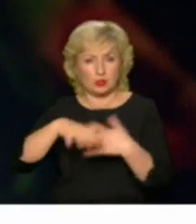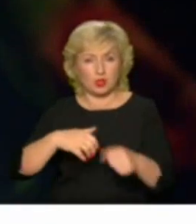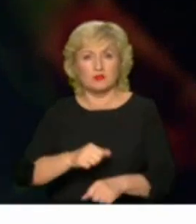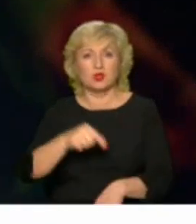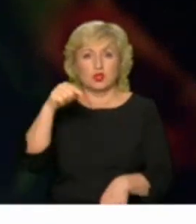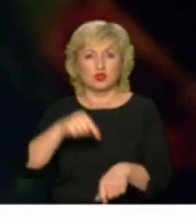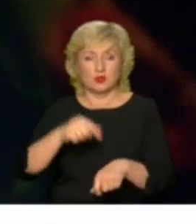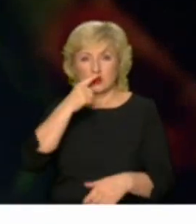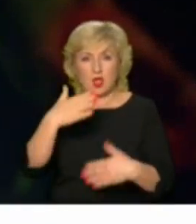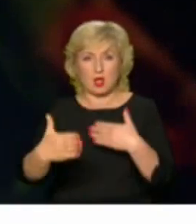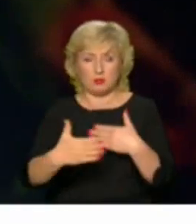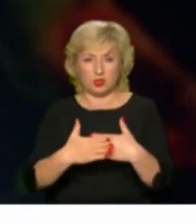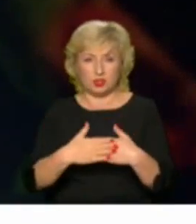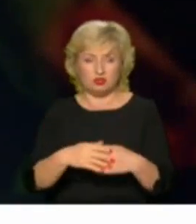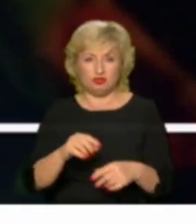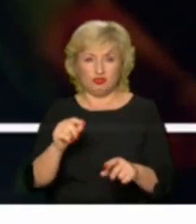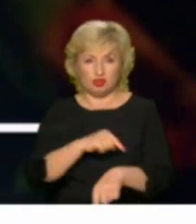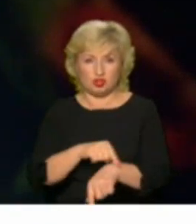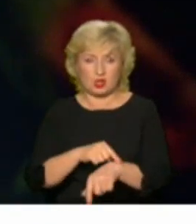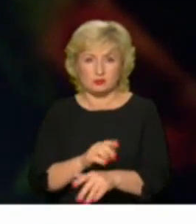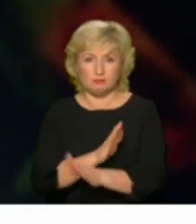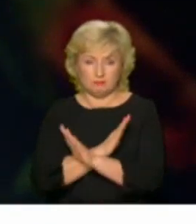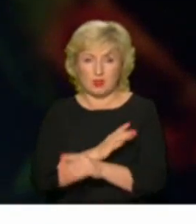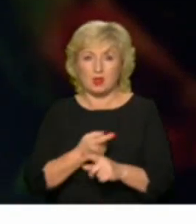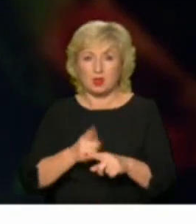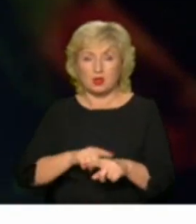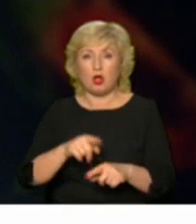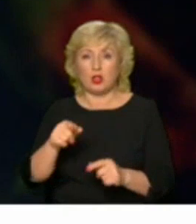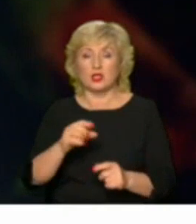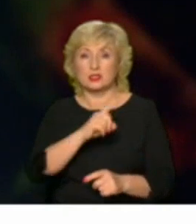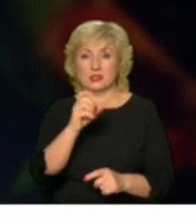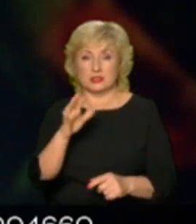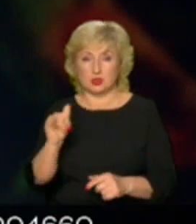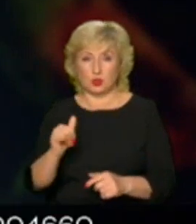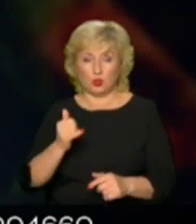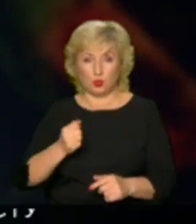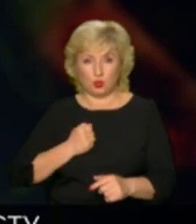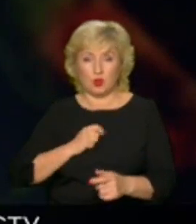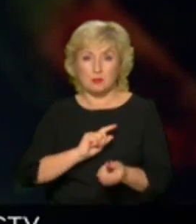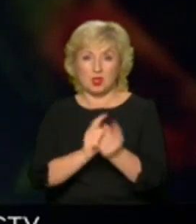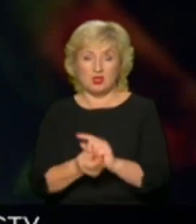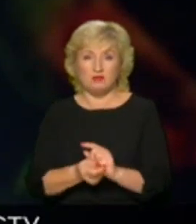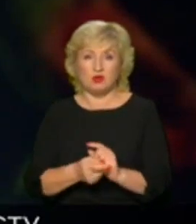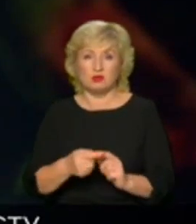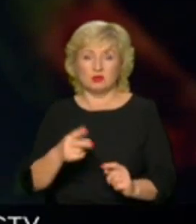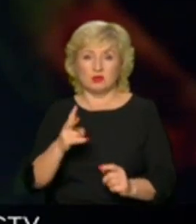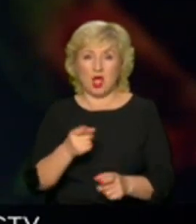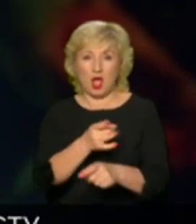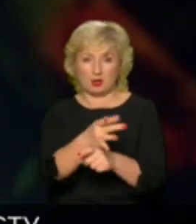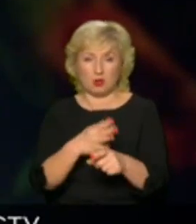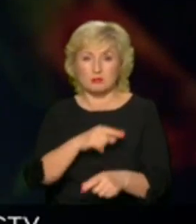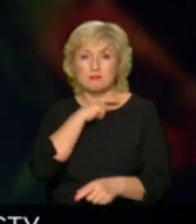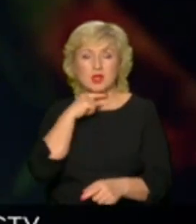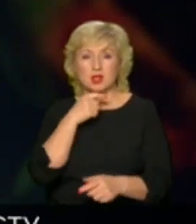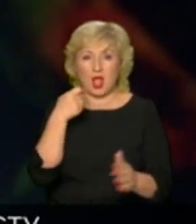стрімке наближення часу ікс, який настане уже в Україні, коли ЗСУ перетворять їх на гарматне м'ясо, на їжу